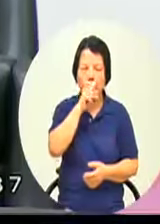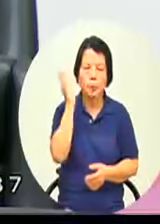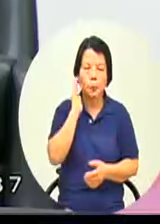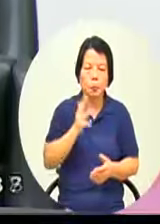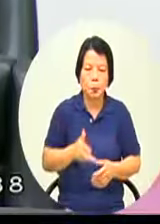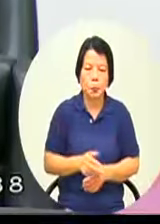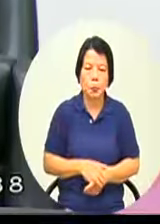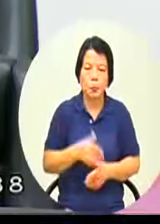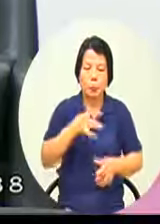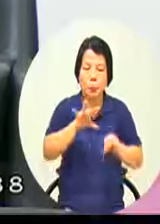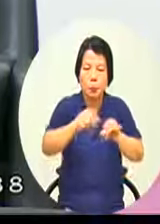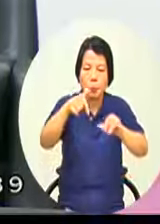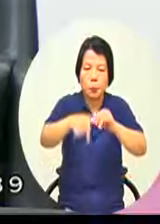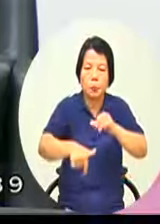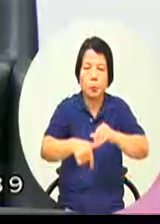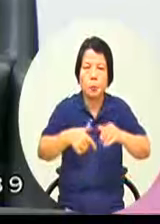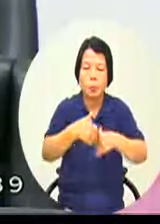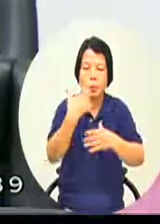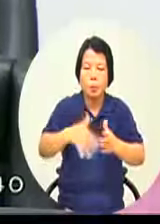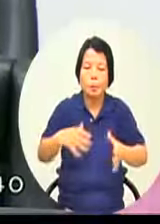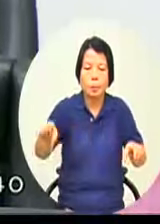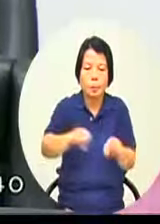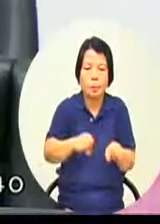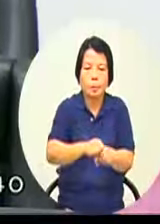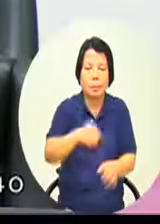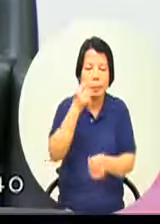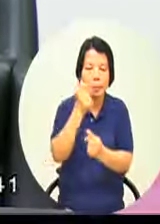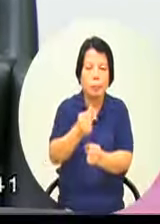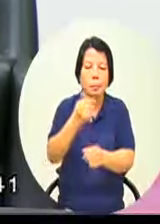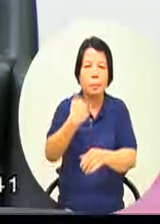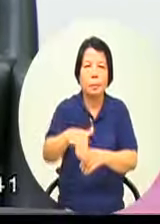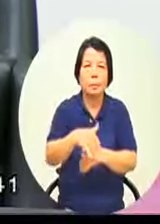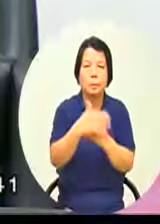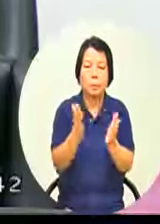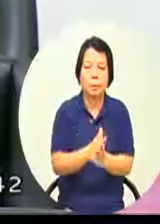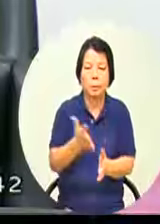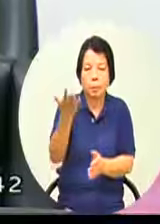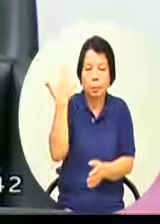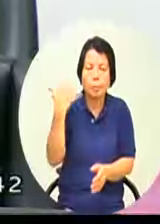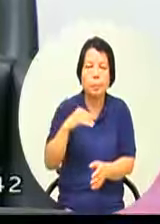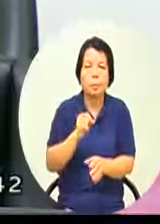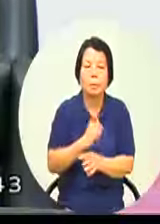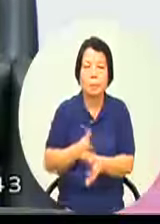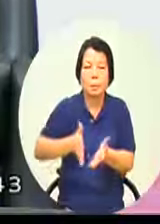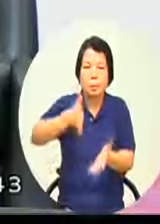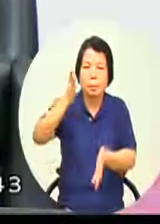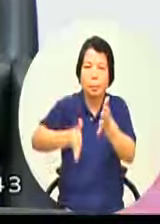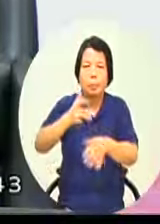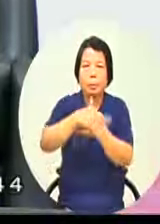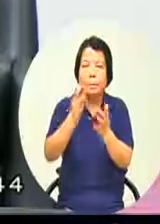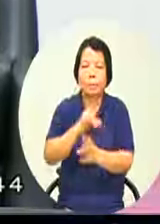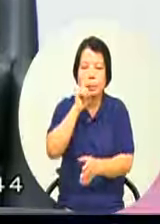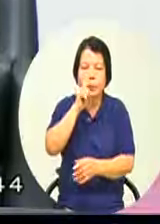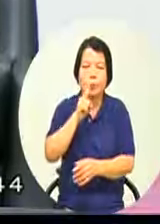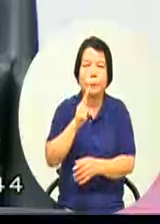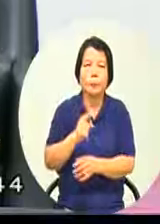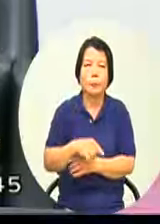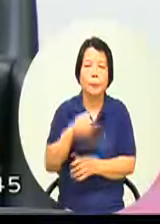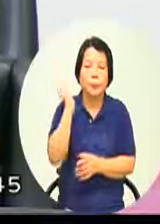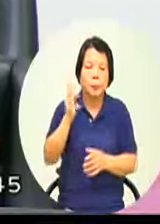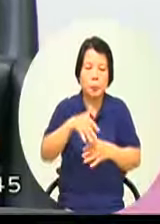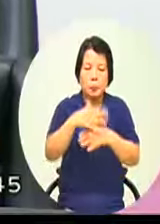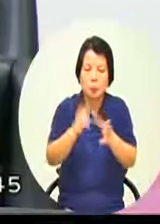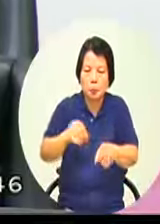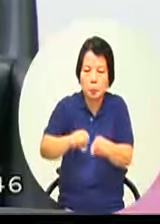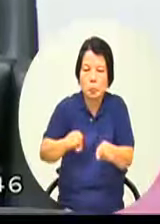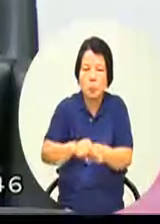的一个下水道都还没有完成，所以造成比较早期盖的大楼，他们的污水接护管都没有办法去